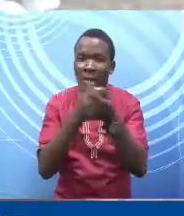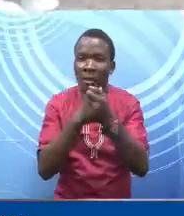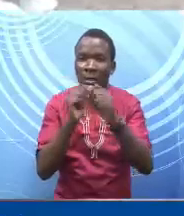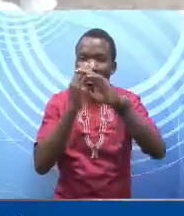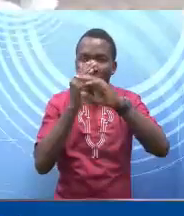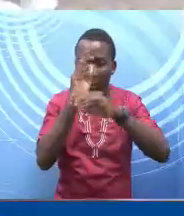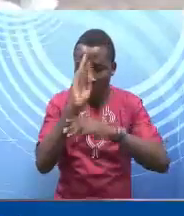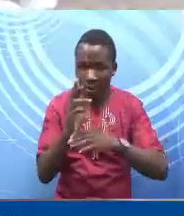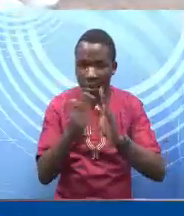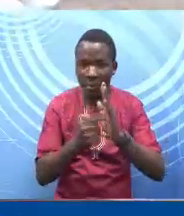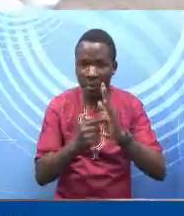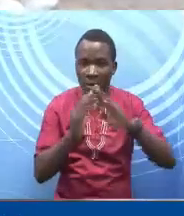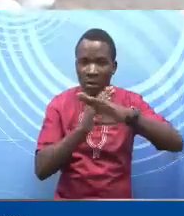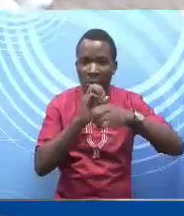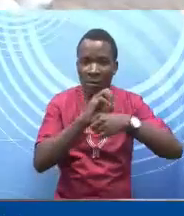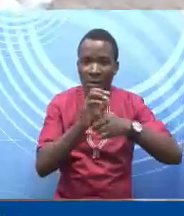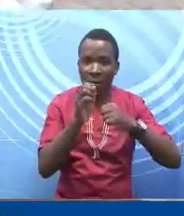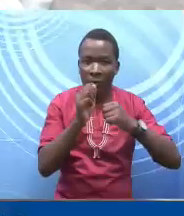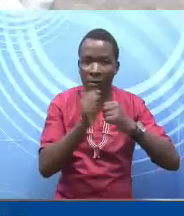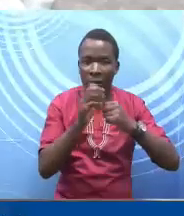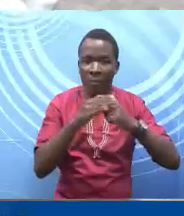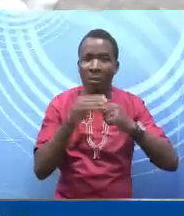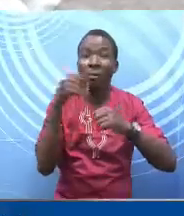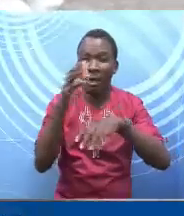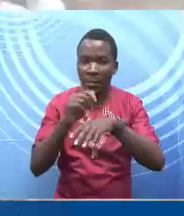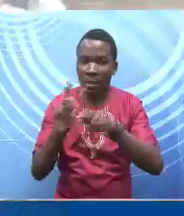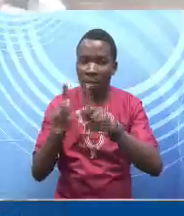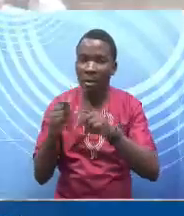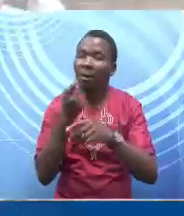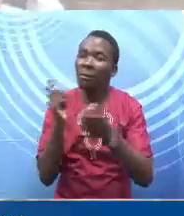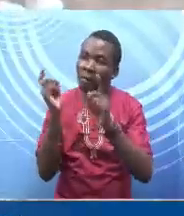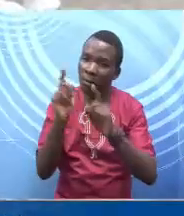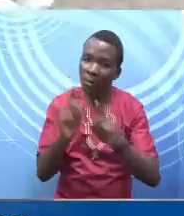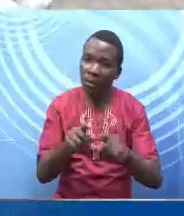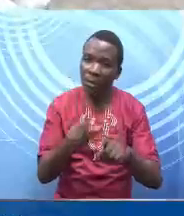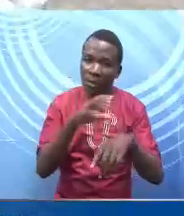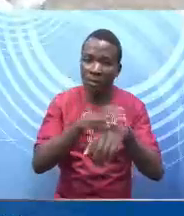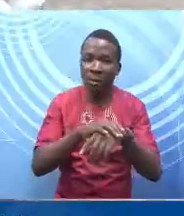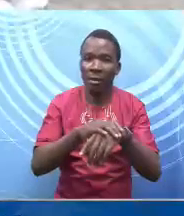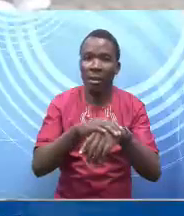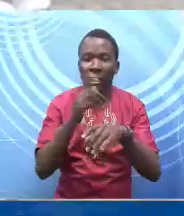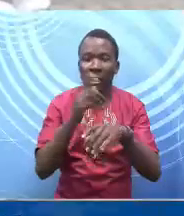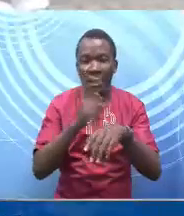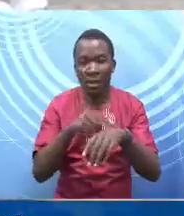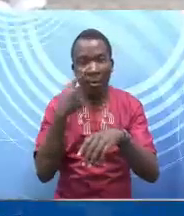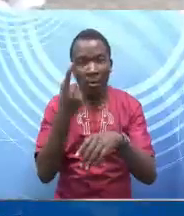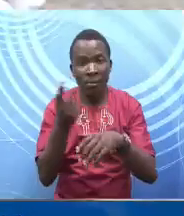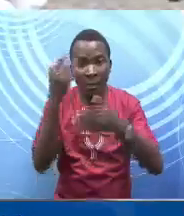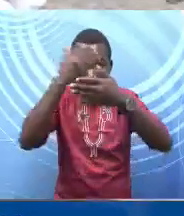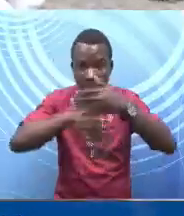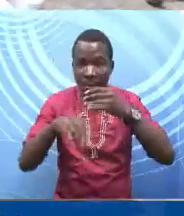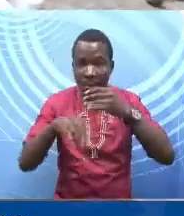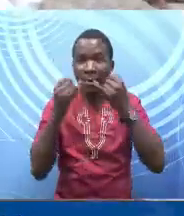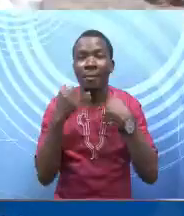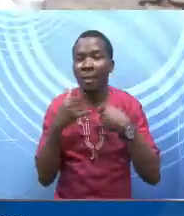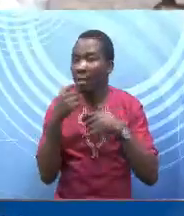COVID, hanyuma agahamagara abagomba kubifata bakaza bakabifata. Iyo rero mbona bwije ejo bari baje kumbwira ngo ninze mbifate ndavuga